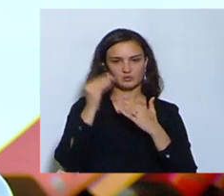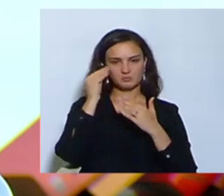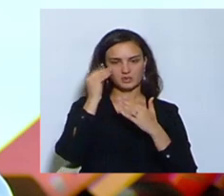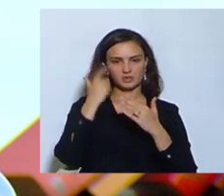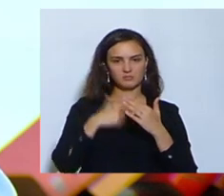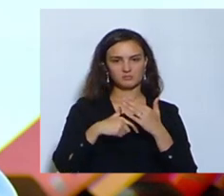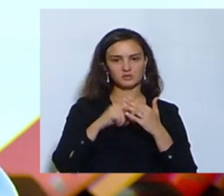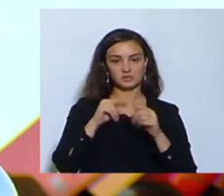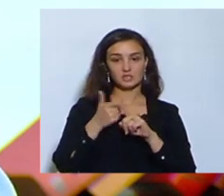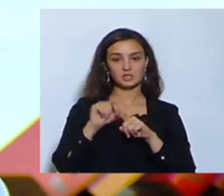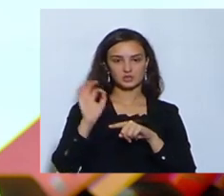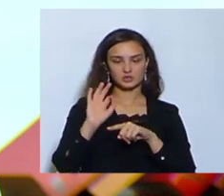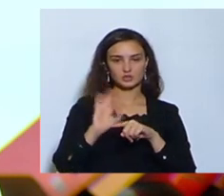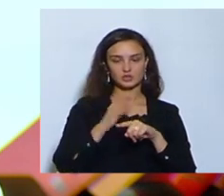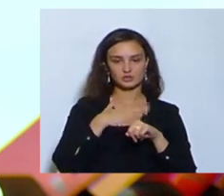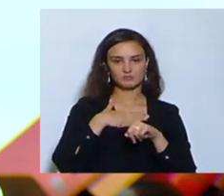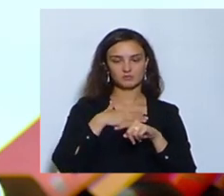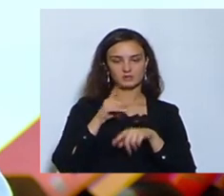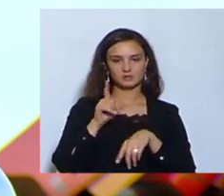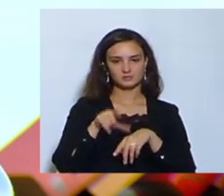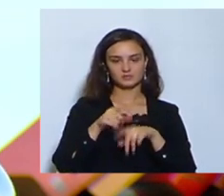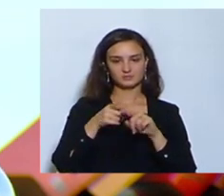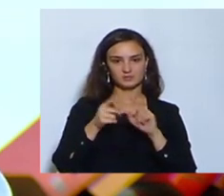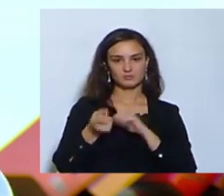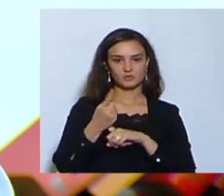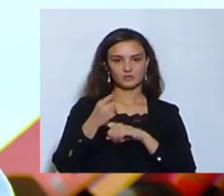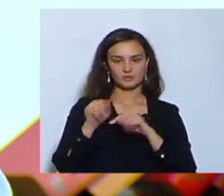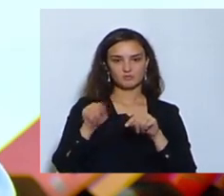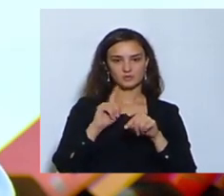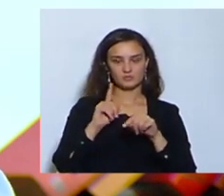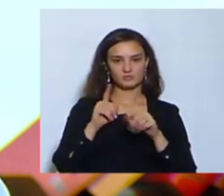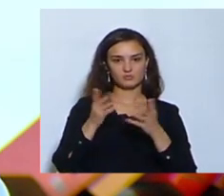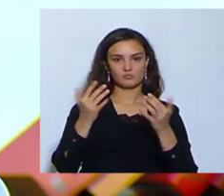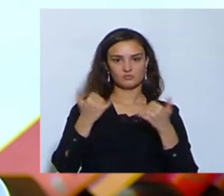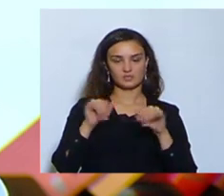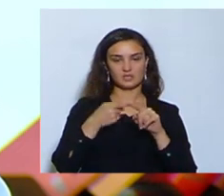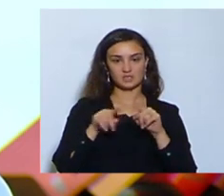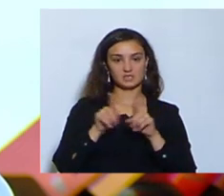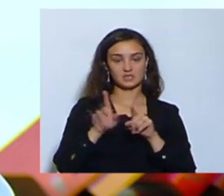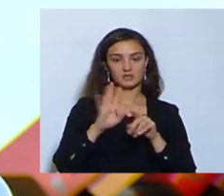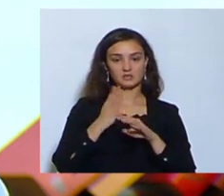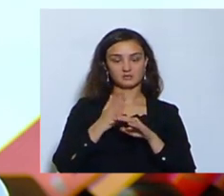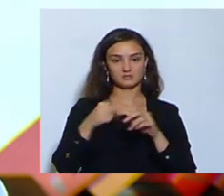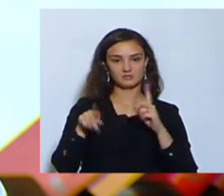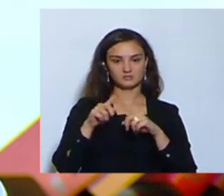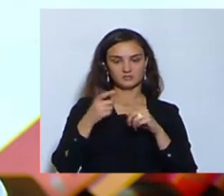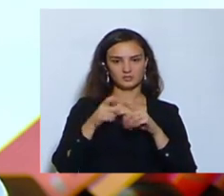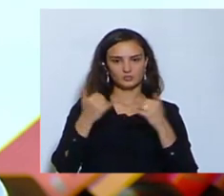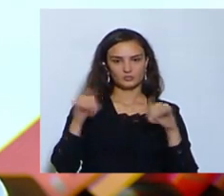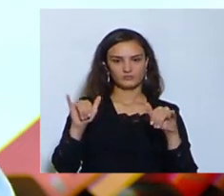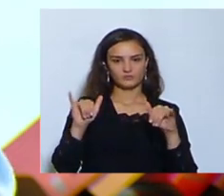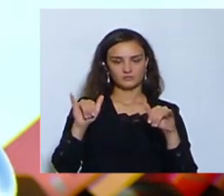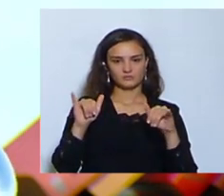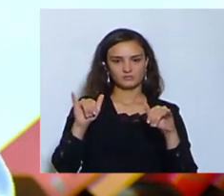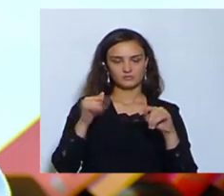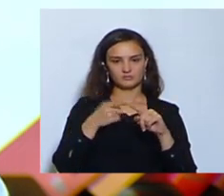ფიქრები, ხო? ძალიან ხშირად ხომ ჩემი კლიენტები ესე რომ აღმოაჩენენ ამას, რომ აი უიდეთ ეს ასე არ არის, ძალიან უკვირთხომ, რომ